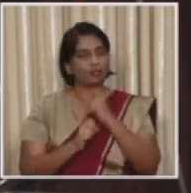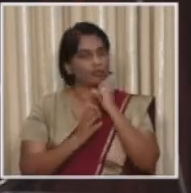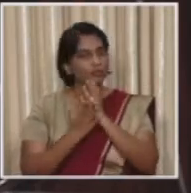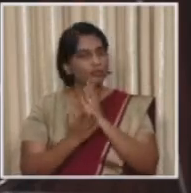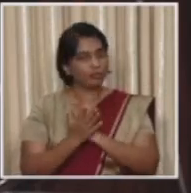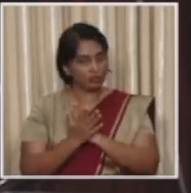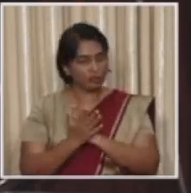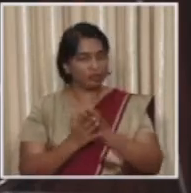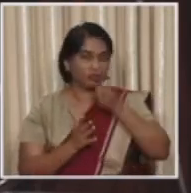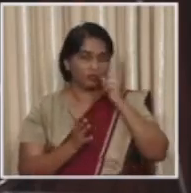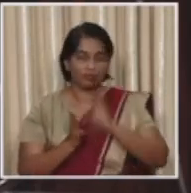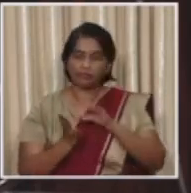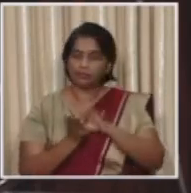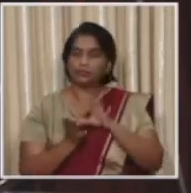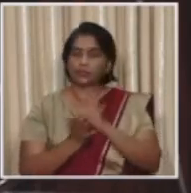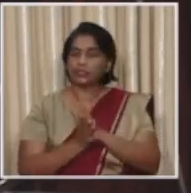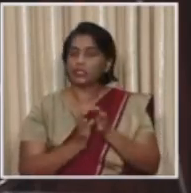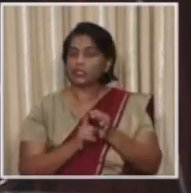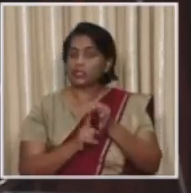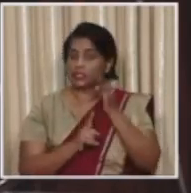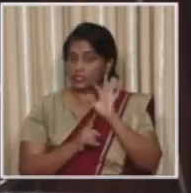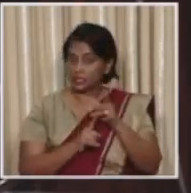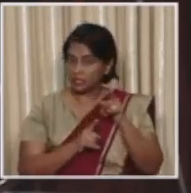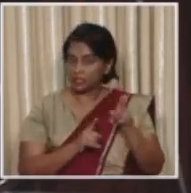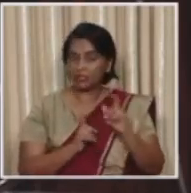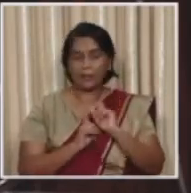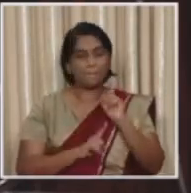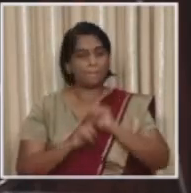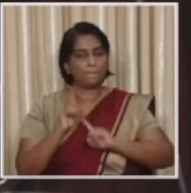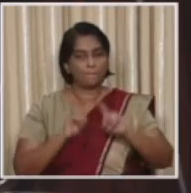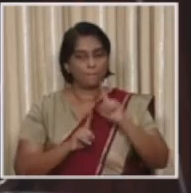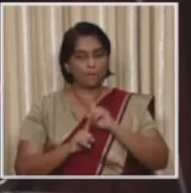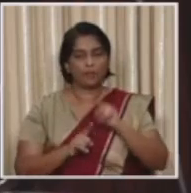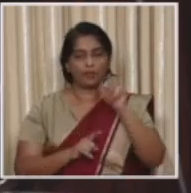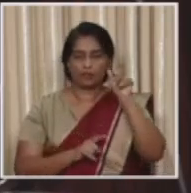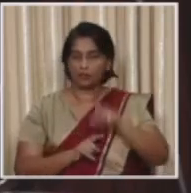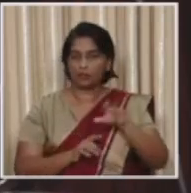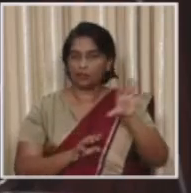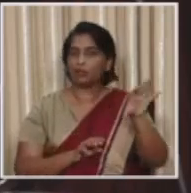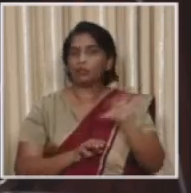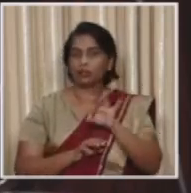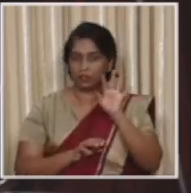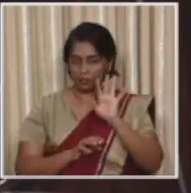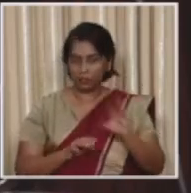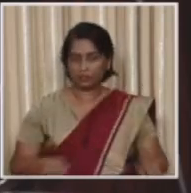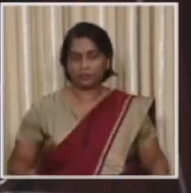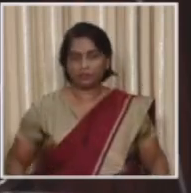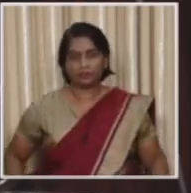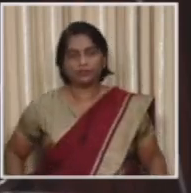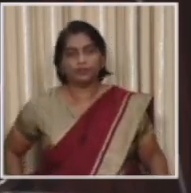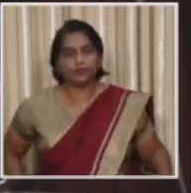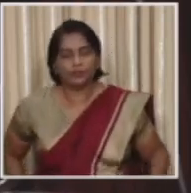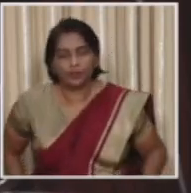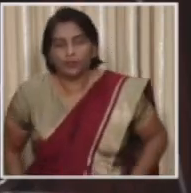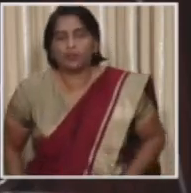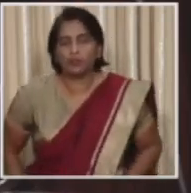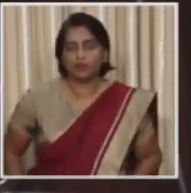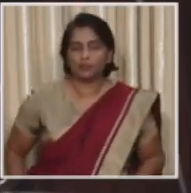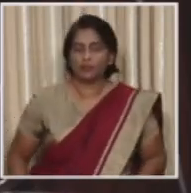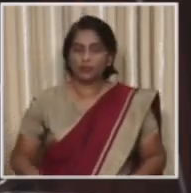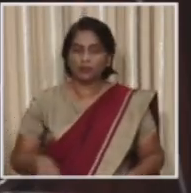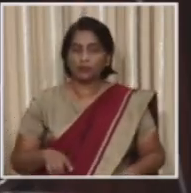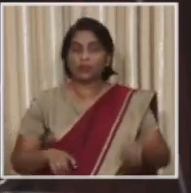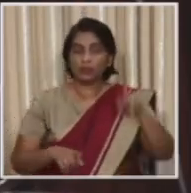සභාවේ නිර්දේශය මත ජනාධිපතිරයා විසින් පාර්ලිමේන්තු අයවැය නිලධාරියා පත්කනු ලැබිය යුතුය. ඒ වගේම තමයි එතුමගේ